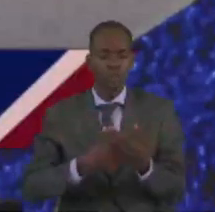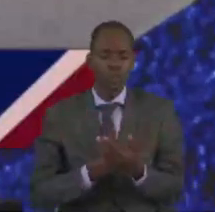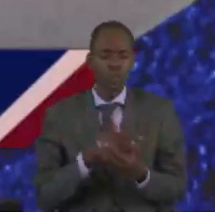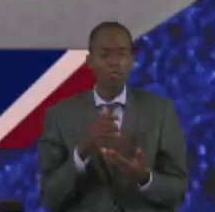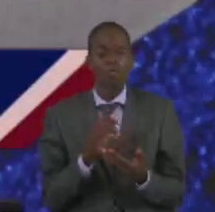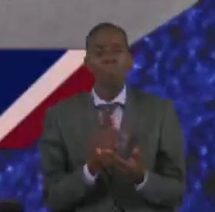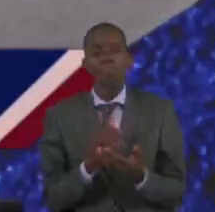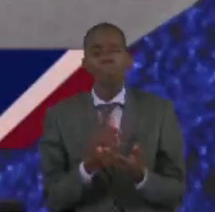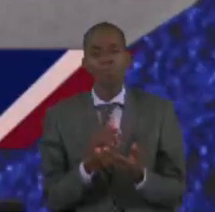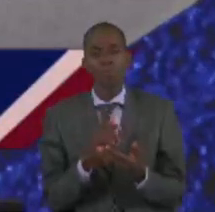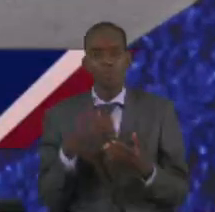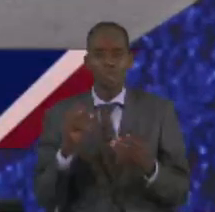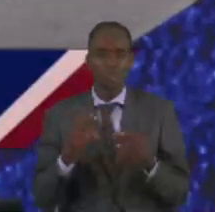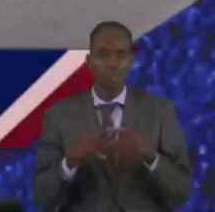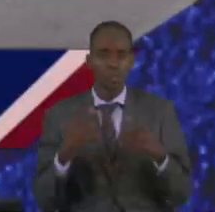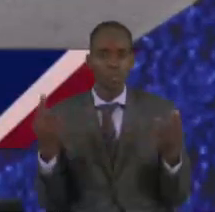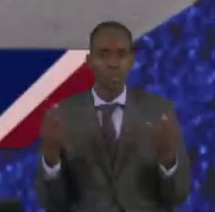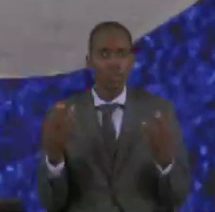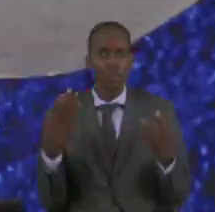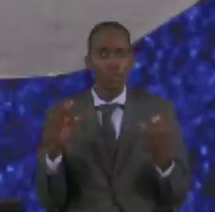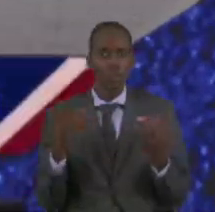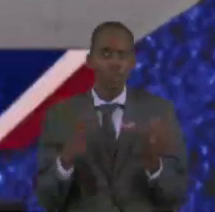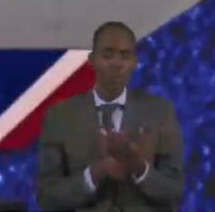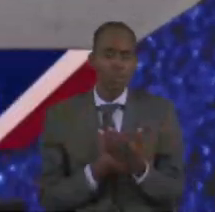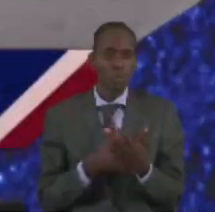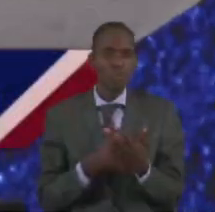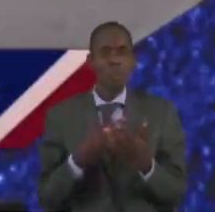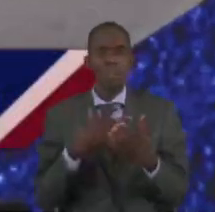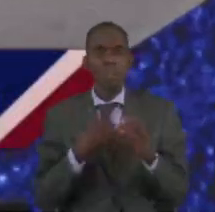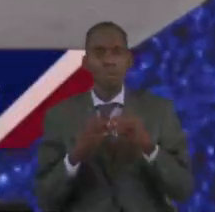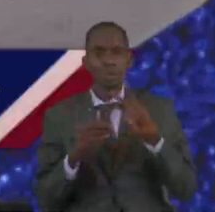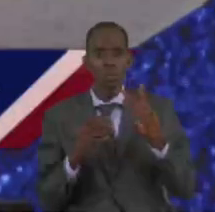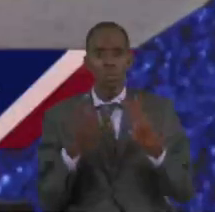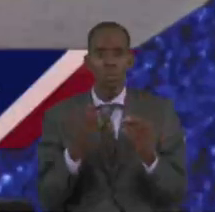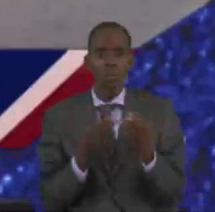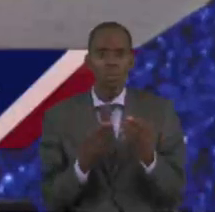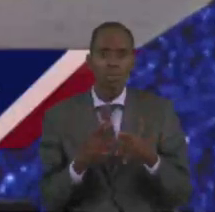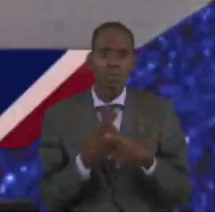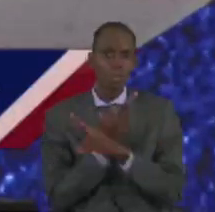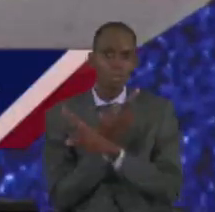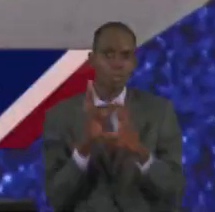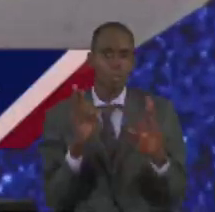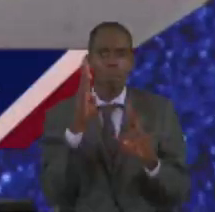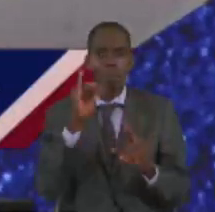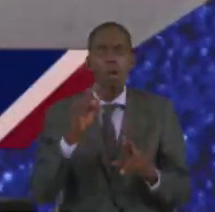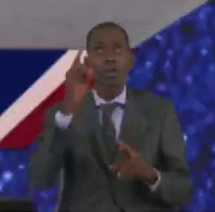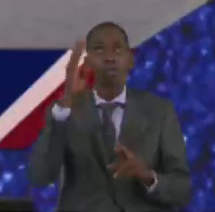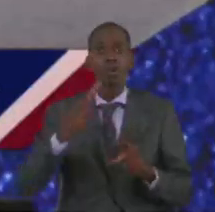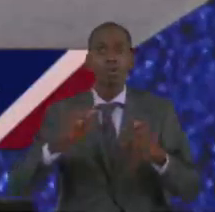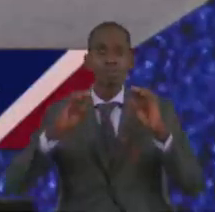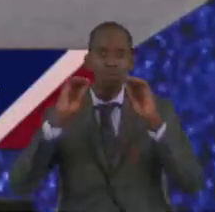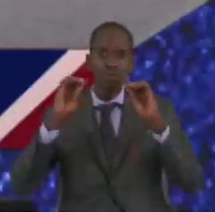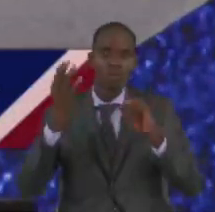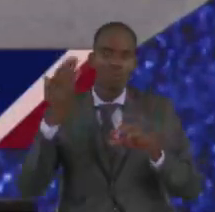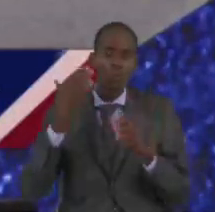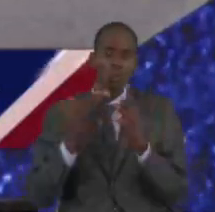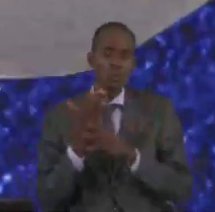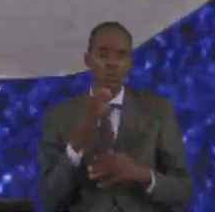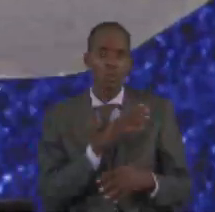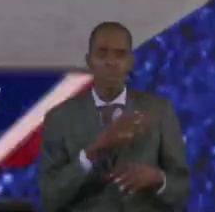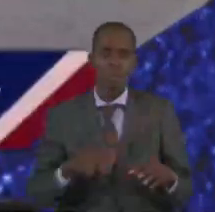Numéro un. La révélation de l'évangile, la vérité venant de Christ. 2. La révélation par Dieu, la